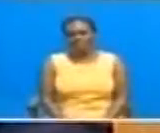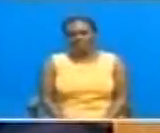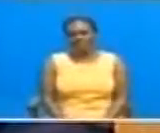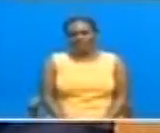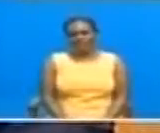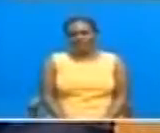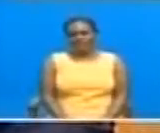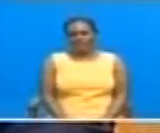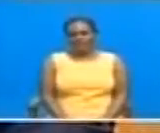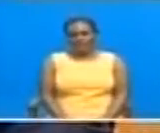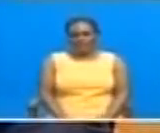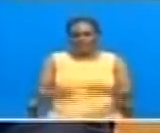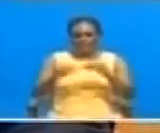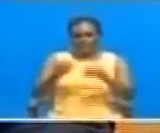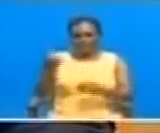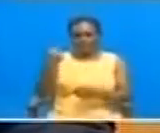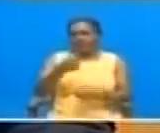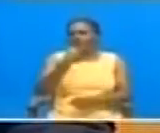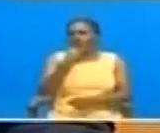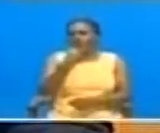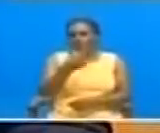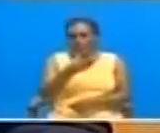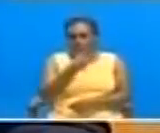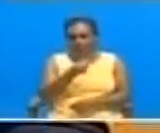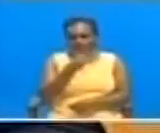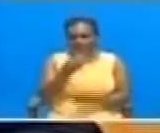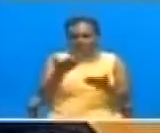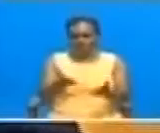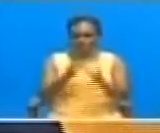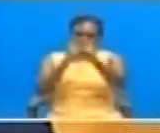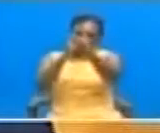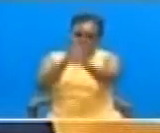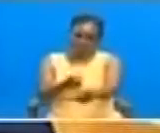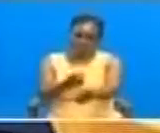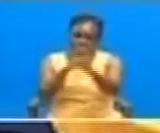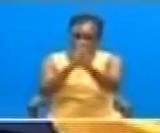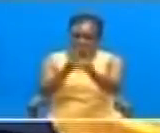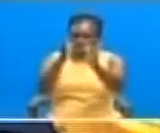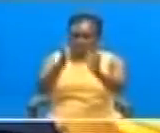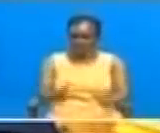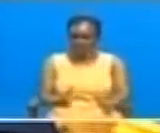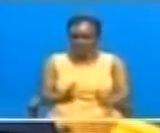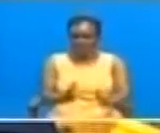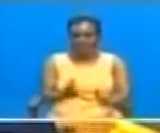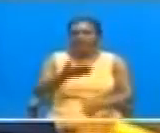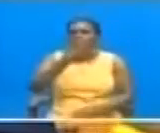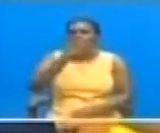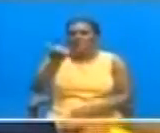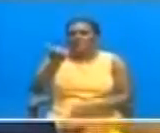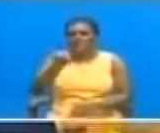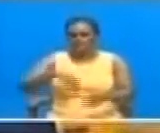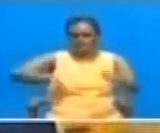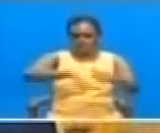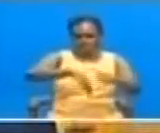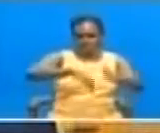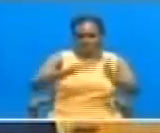Kwingineko, beki wa klabu ya Gor Mahia Karim Nzigiimana leo alituzwa na waandishi wa michezo humu nchini kama mchezaji bora wa ligi kuu ya